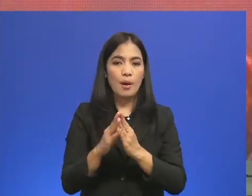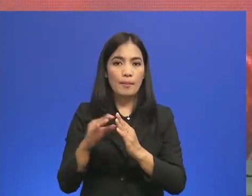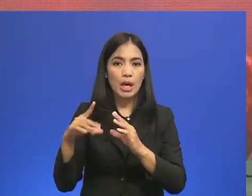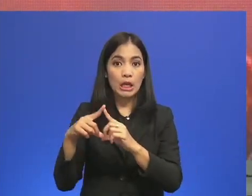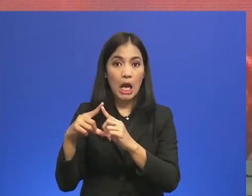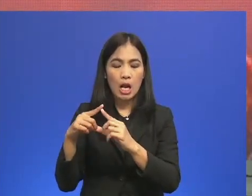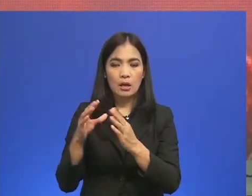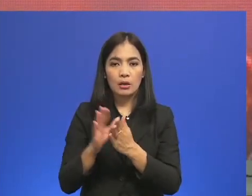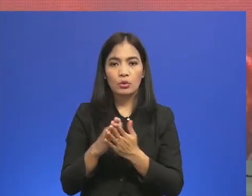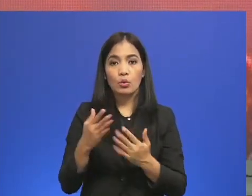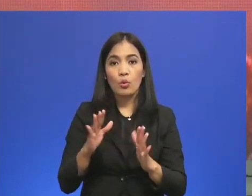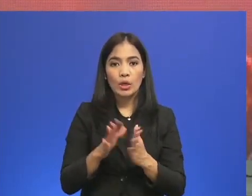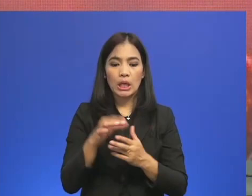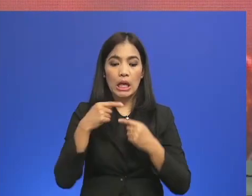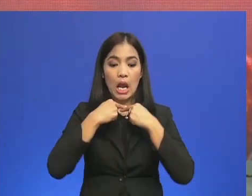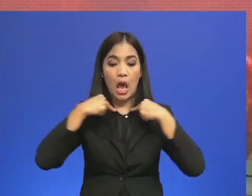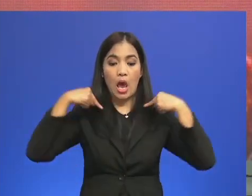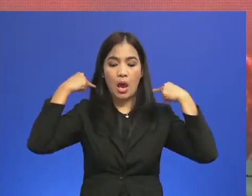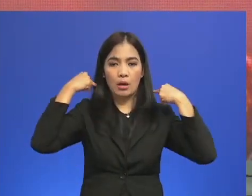lehernya